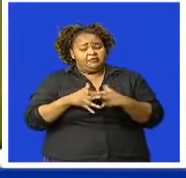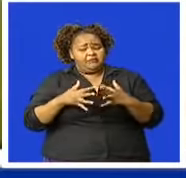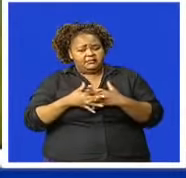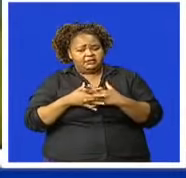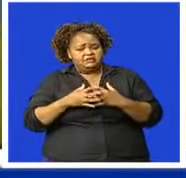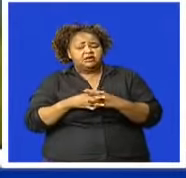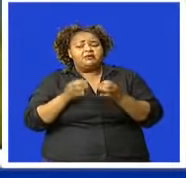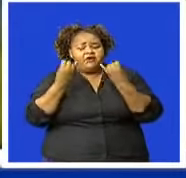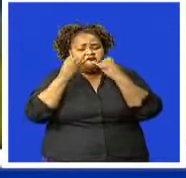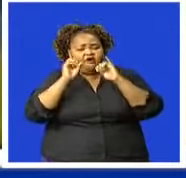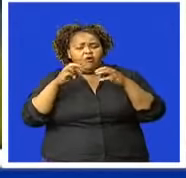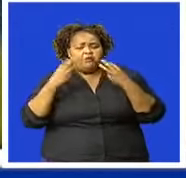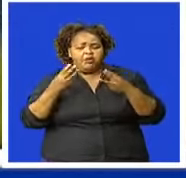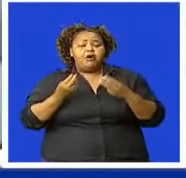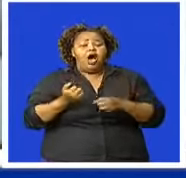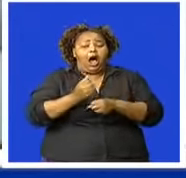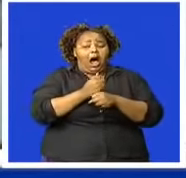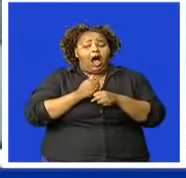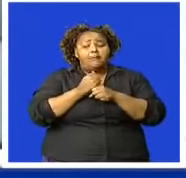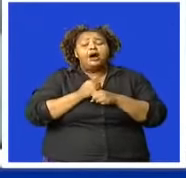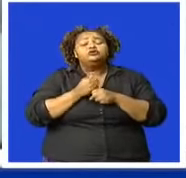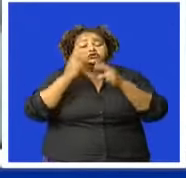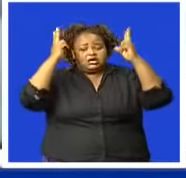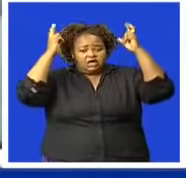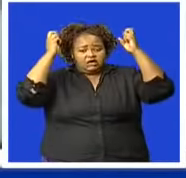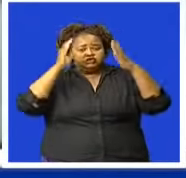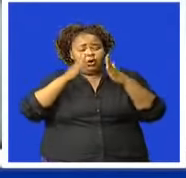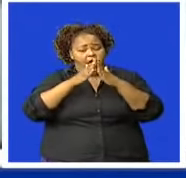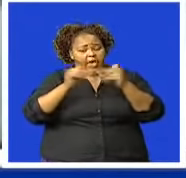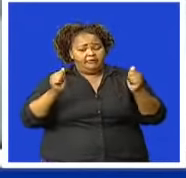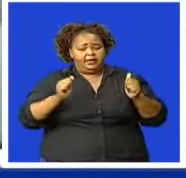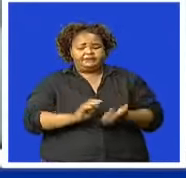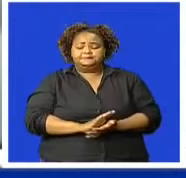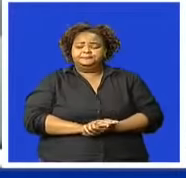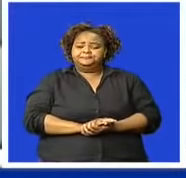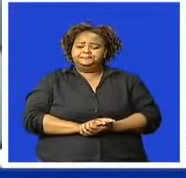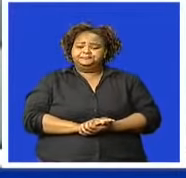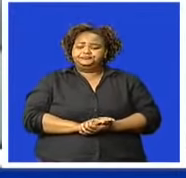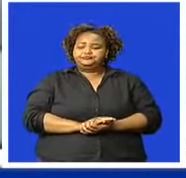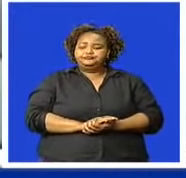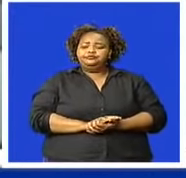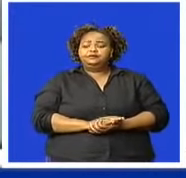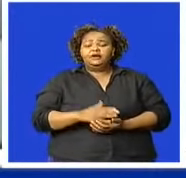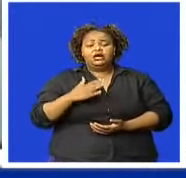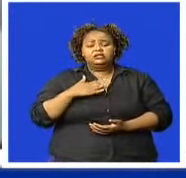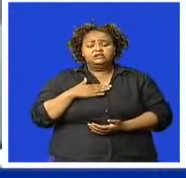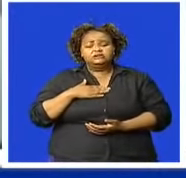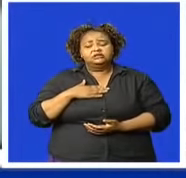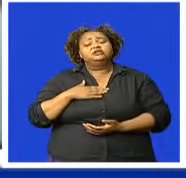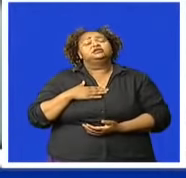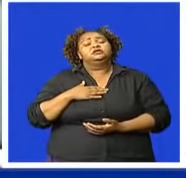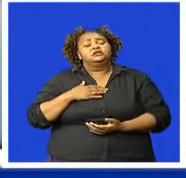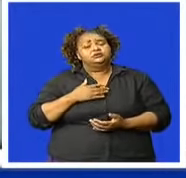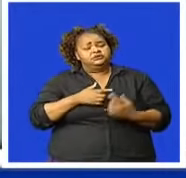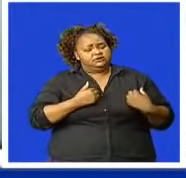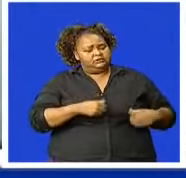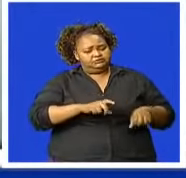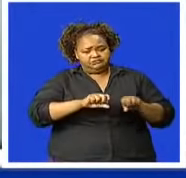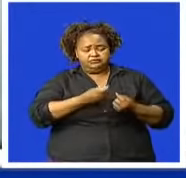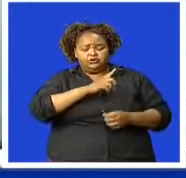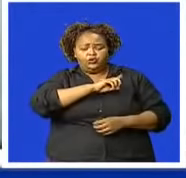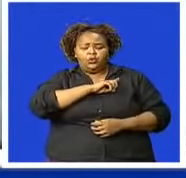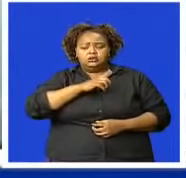sive ngaloku lokuvelile. Sitokhala kunye nesitokhala nesive lokuthi lapha sesanjile ngolomnye wethu